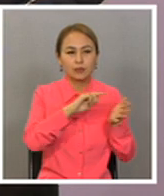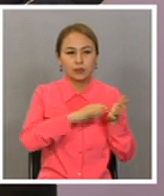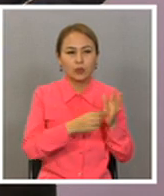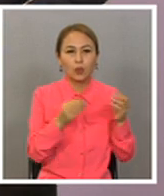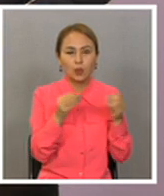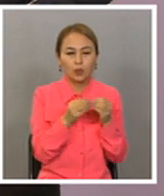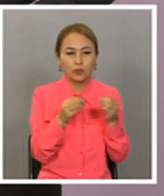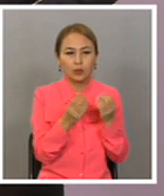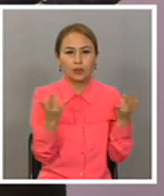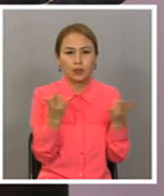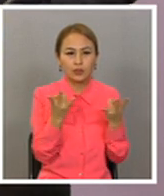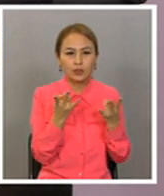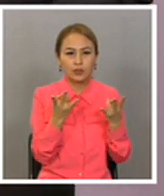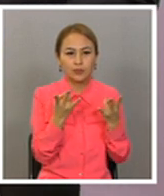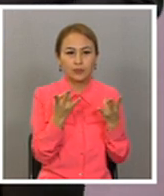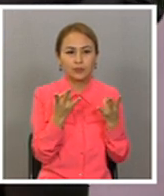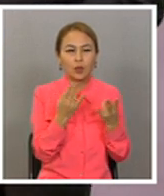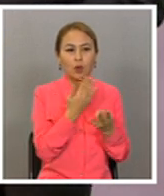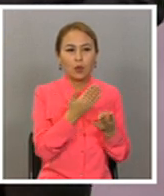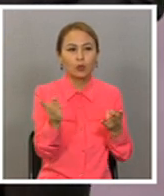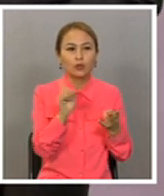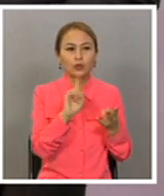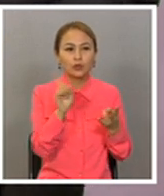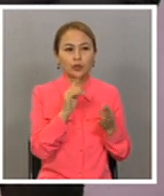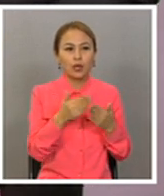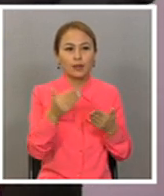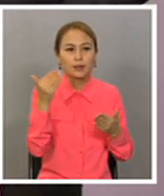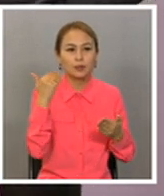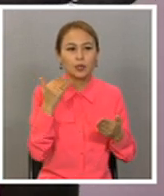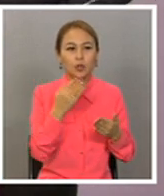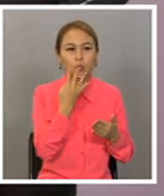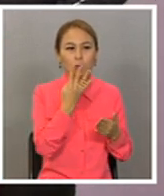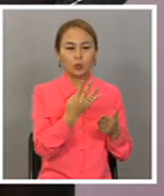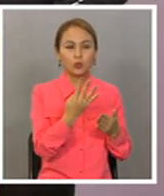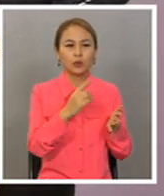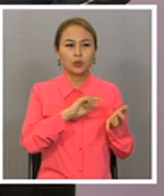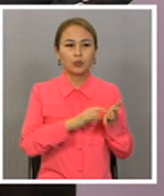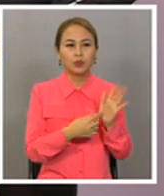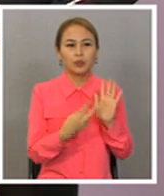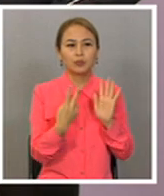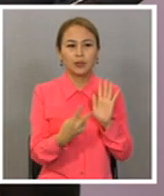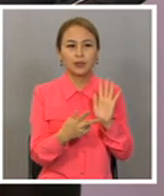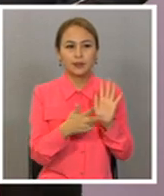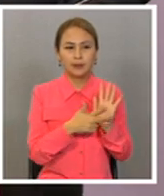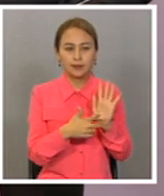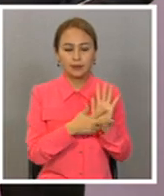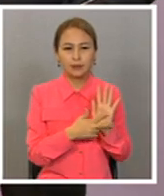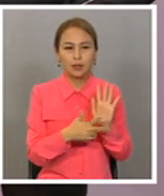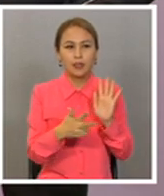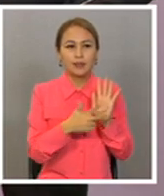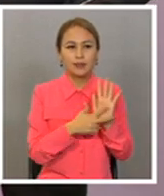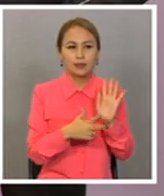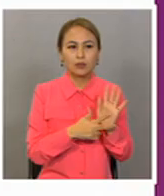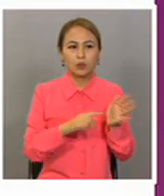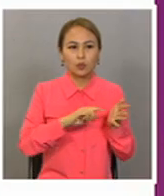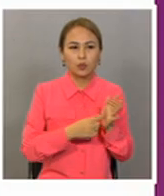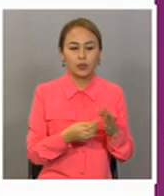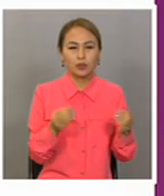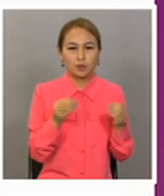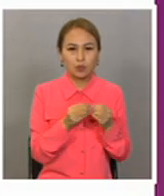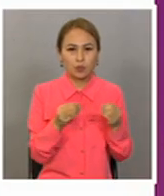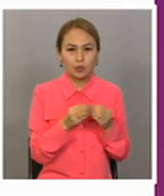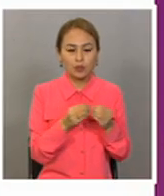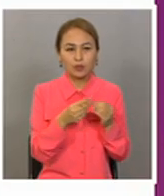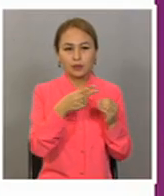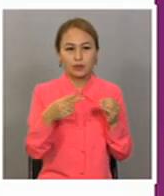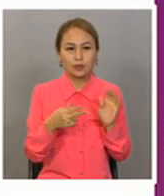көбейту қажет. Ол үшін алдымен 4-ті 2-ге көбейтеміз. Нәтижеміз 8-ге тең, ал 8-ді тағы да